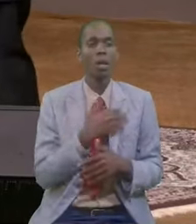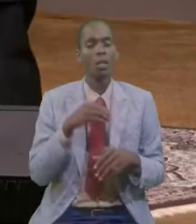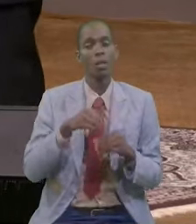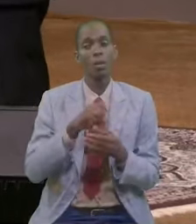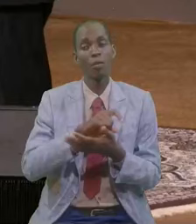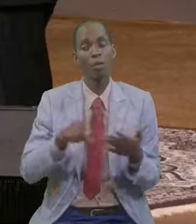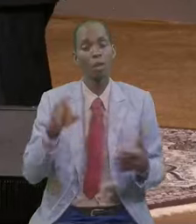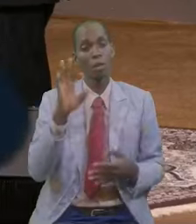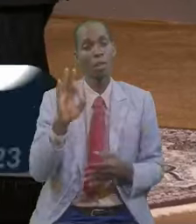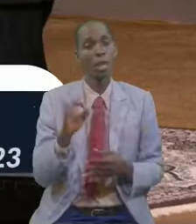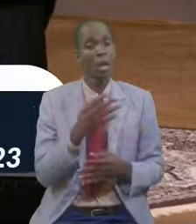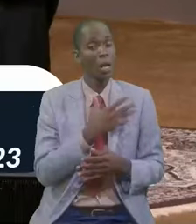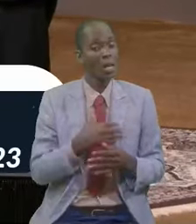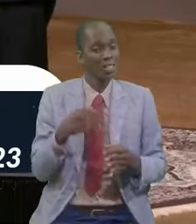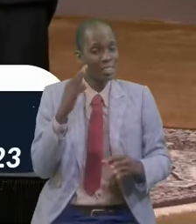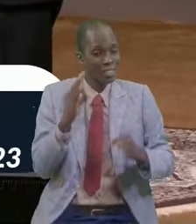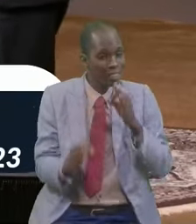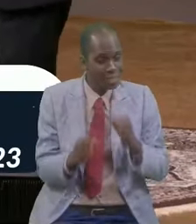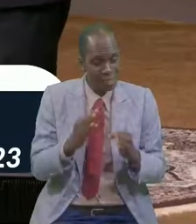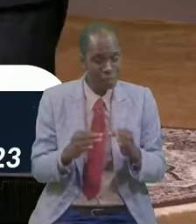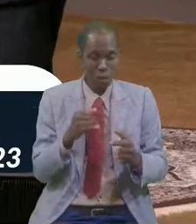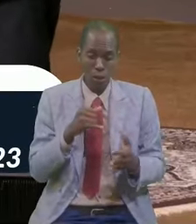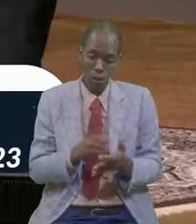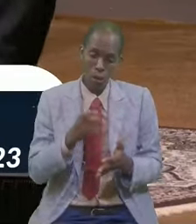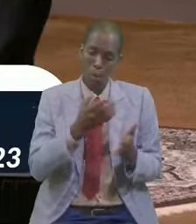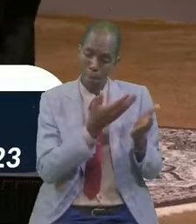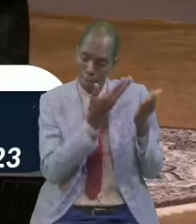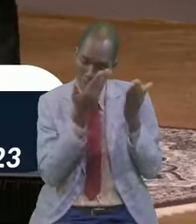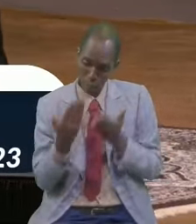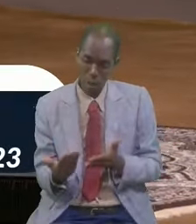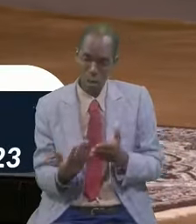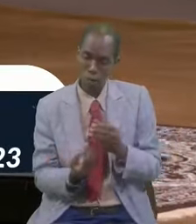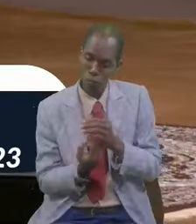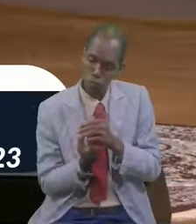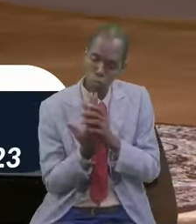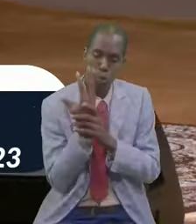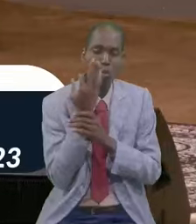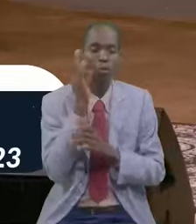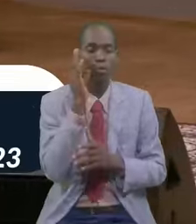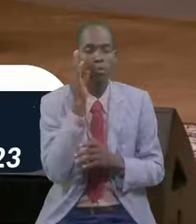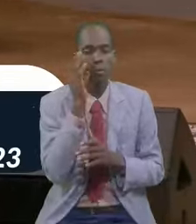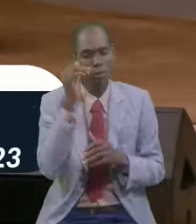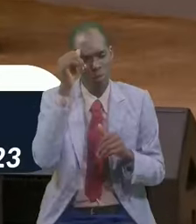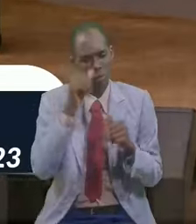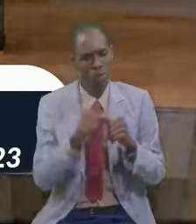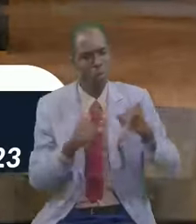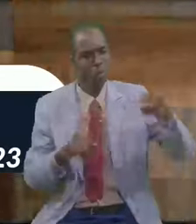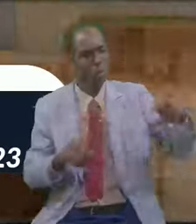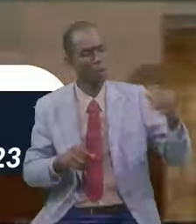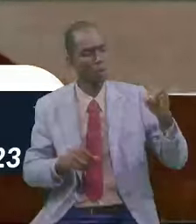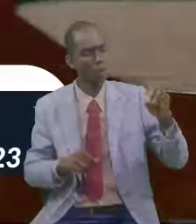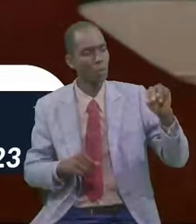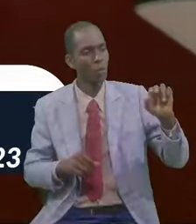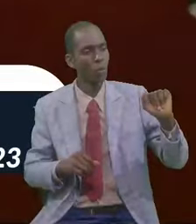du fumier. Verset 9 dit, peut-être à l'avenir, Jonas avait sa